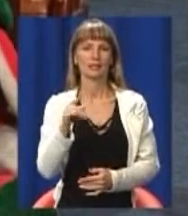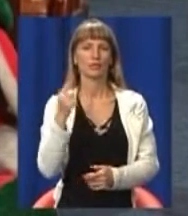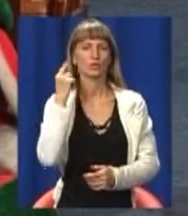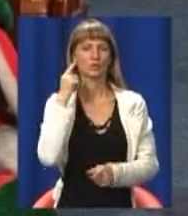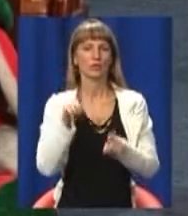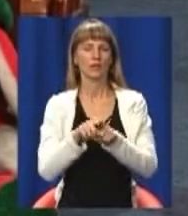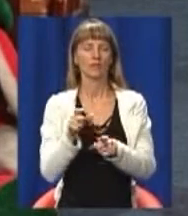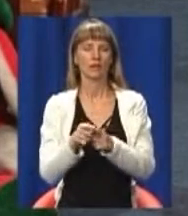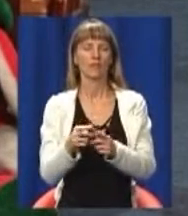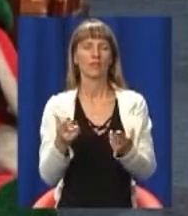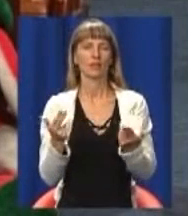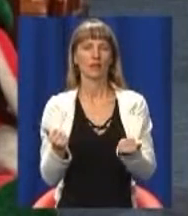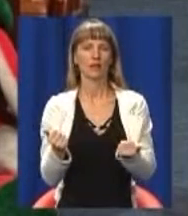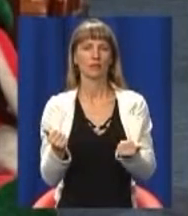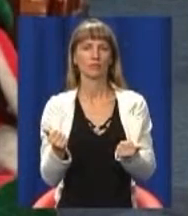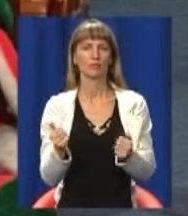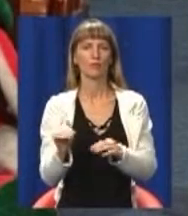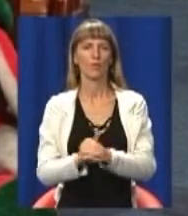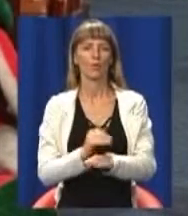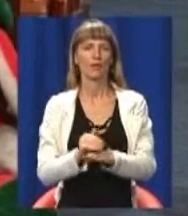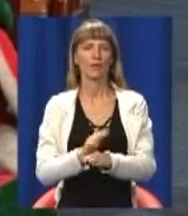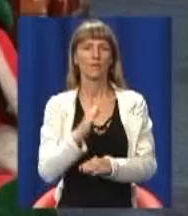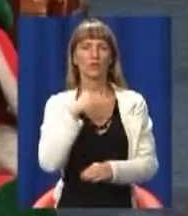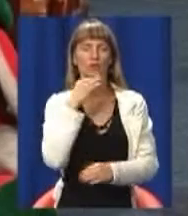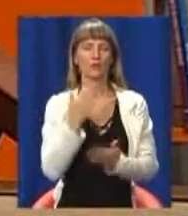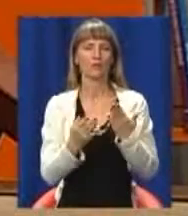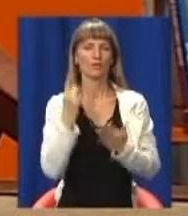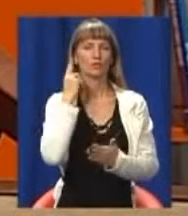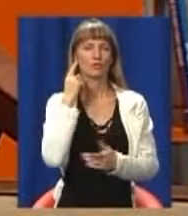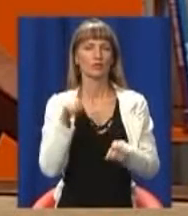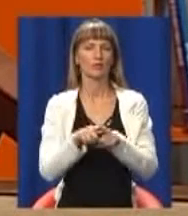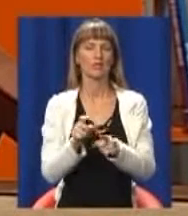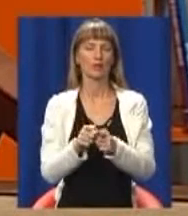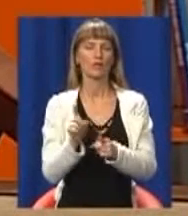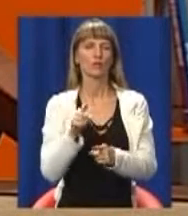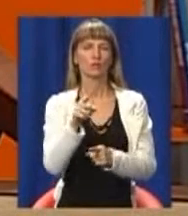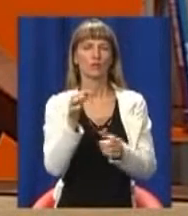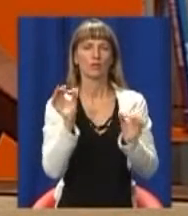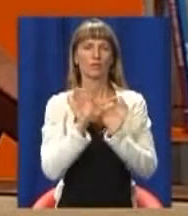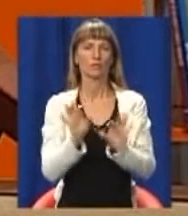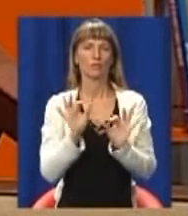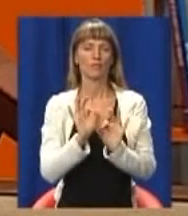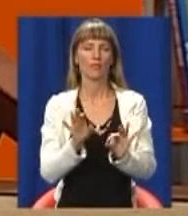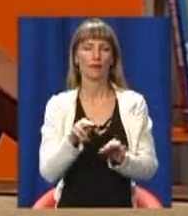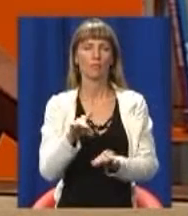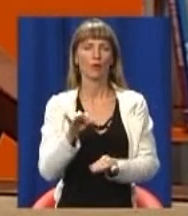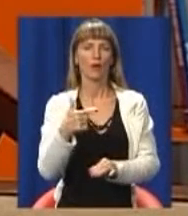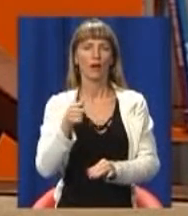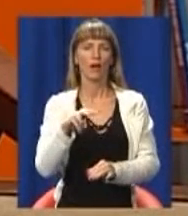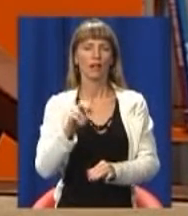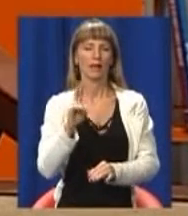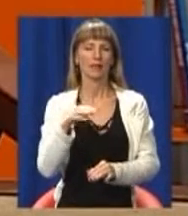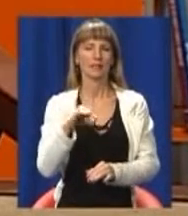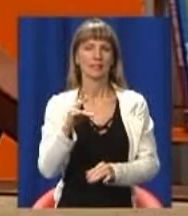слово? Так. Угу. Молодець, в школі, мабуть, ти чув таке слово. Так. І що тобі розповідали про галактики?